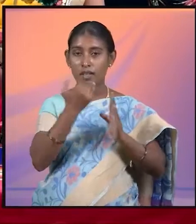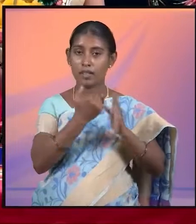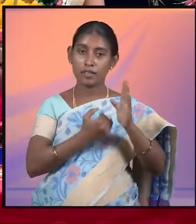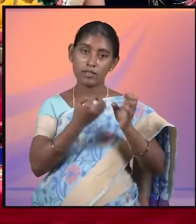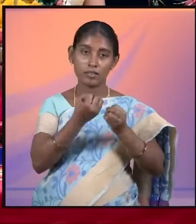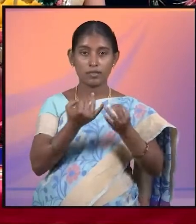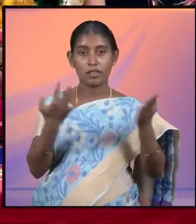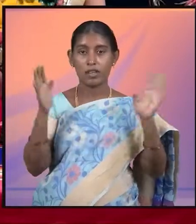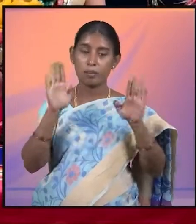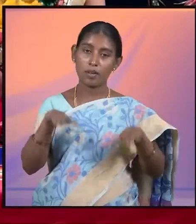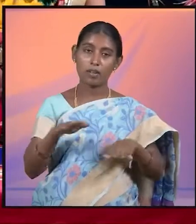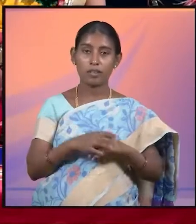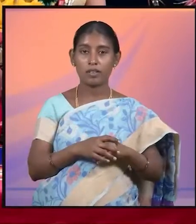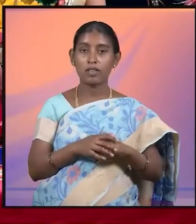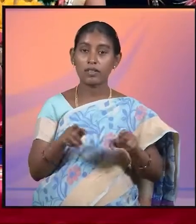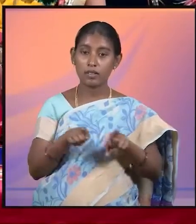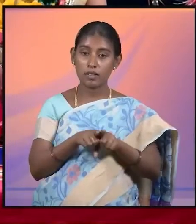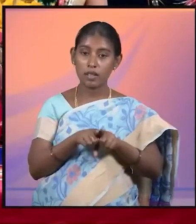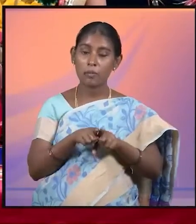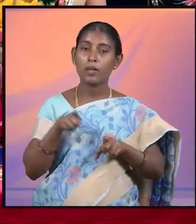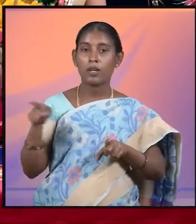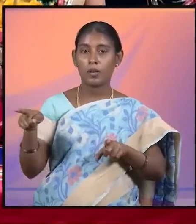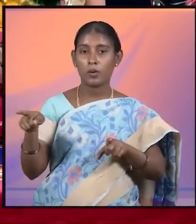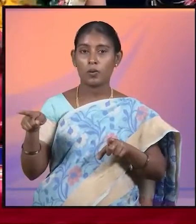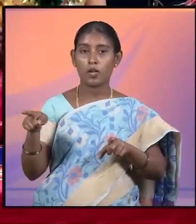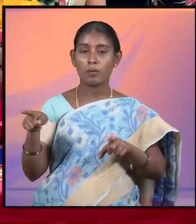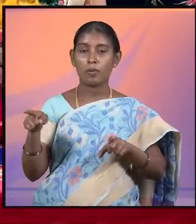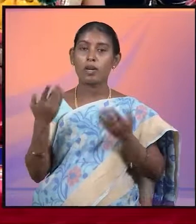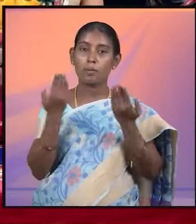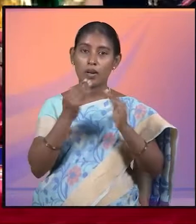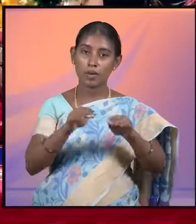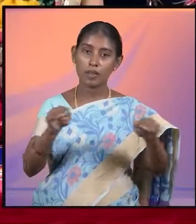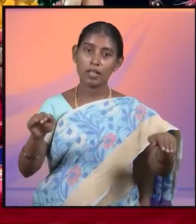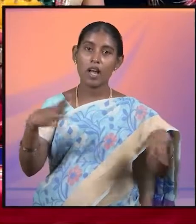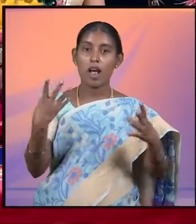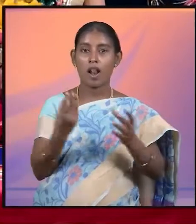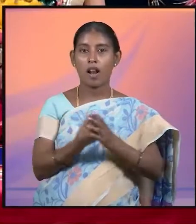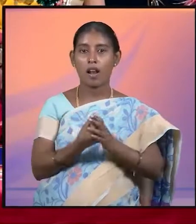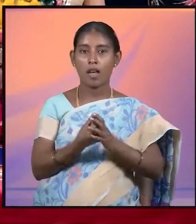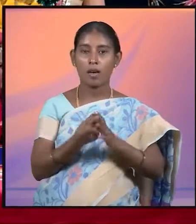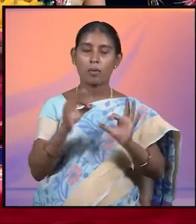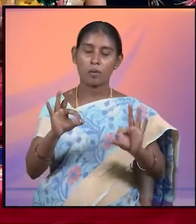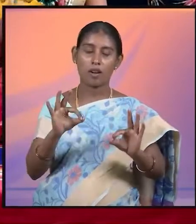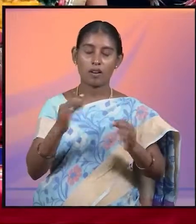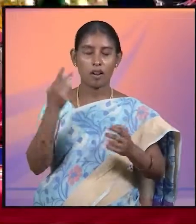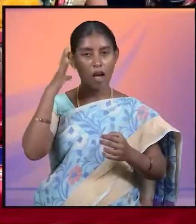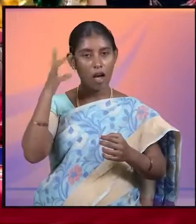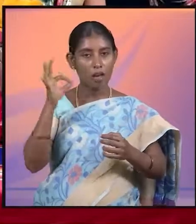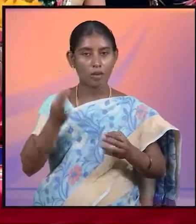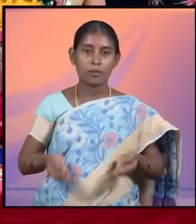போல மாணவ செல்வங்களாகிய நீங்களும் அறிவால் உயரணும், தன்னம்பிக்கையோட